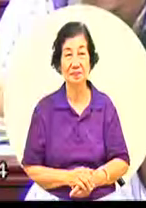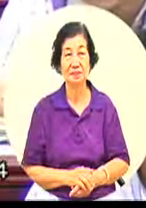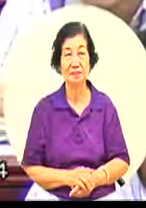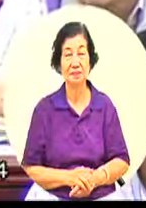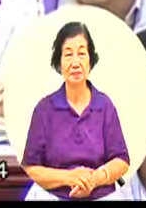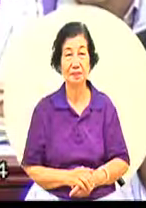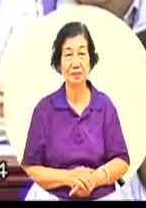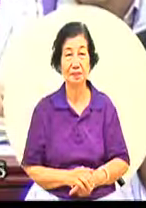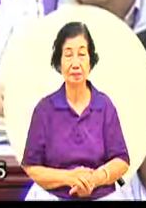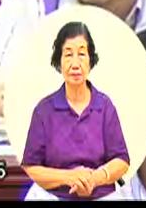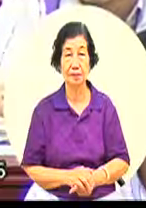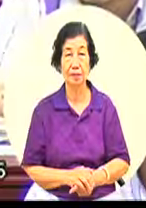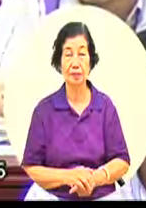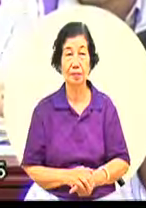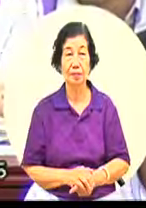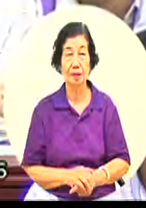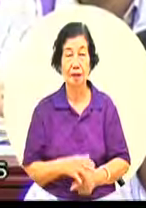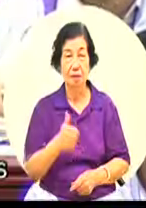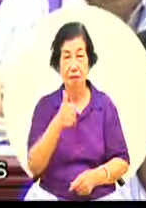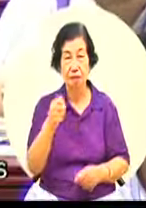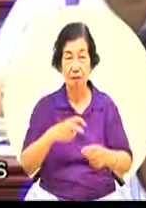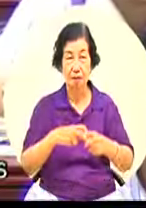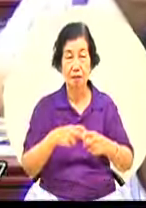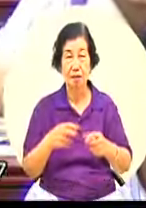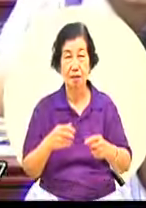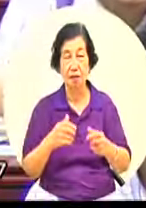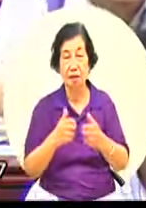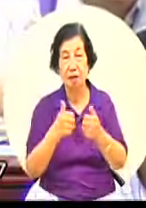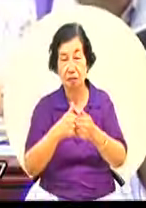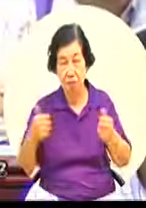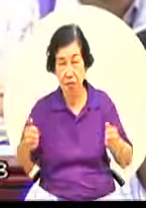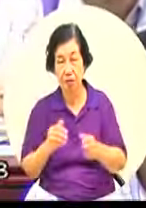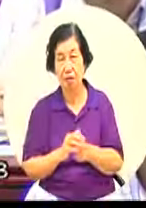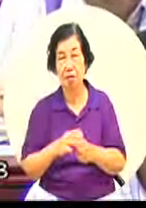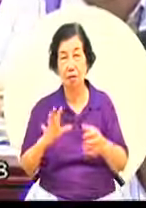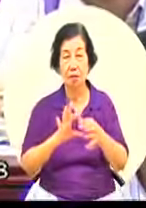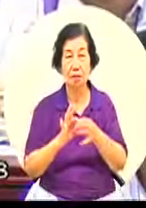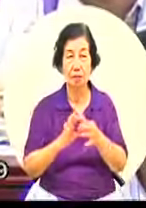谢李议员对这一个凤山运动园区的关心哦。